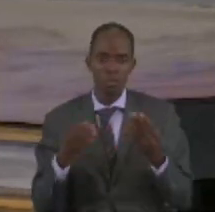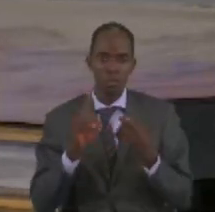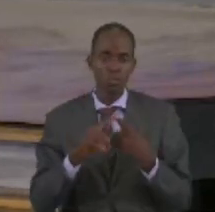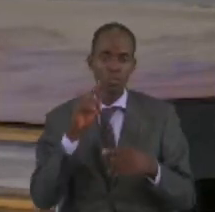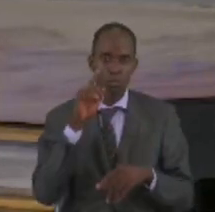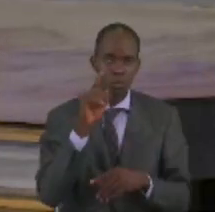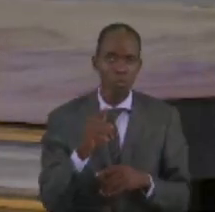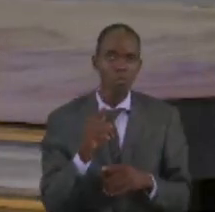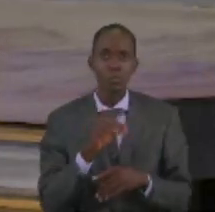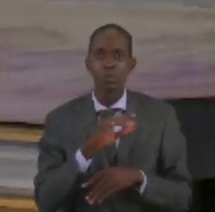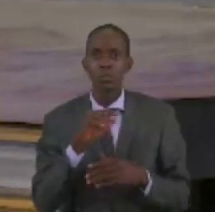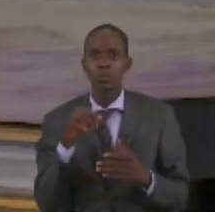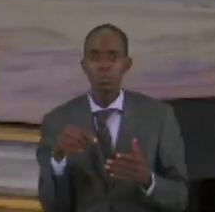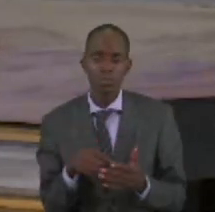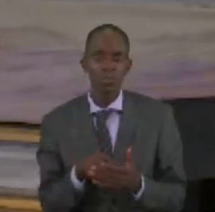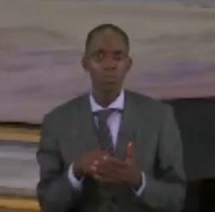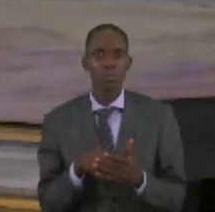tout,